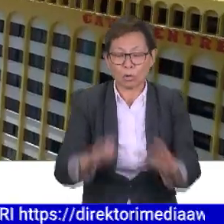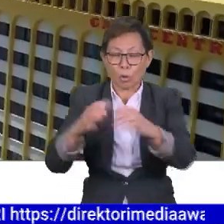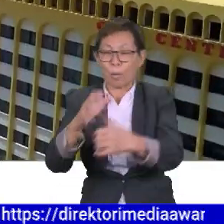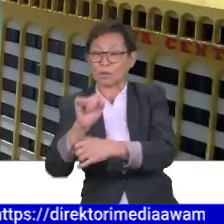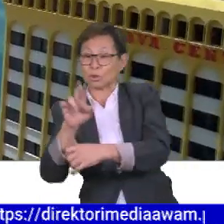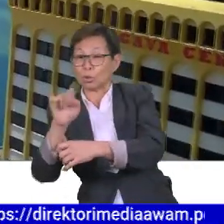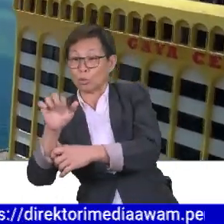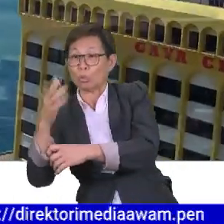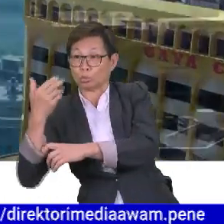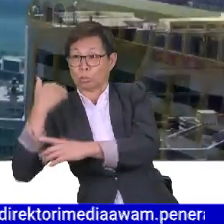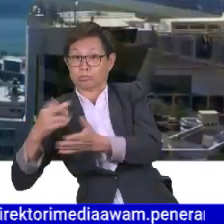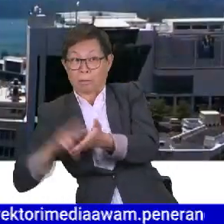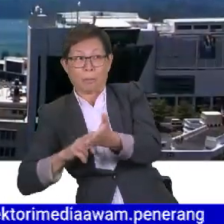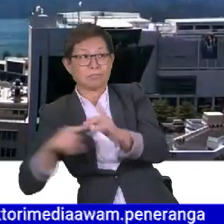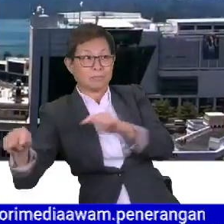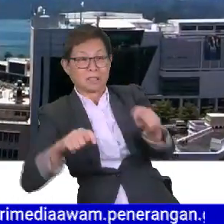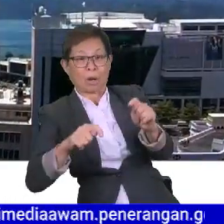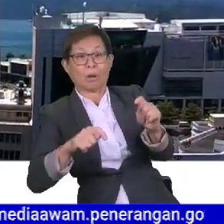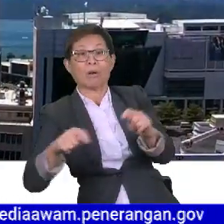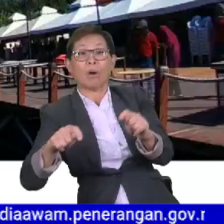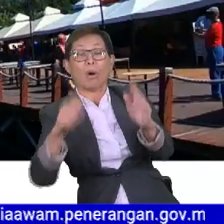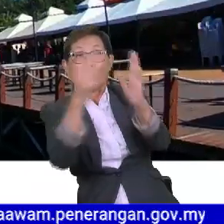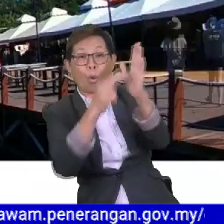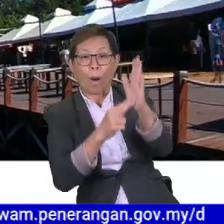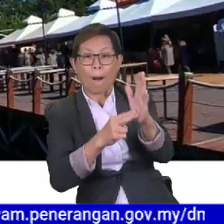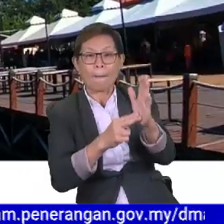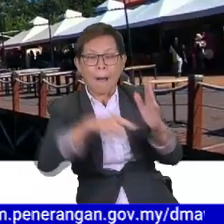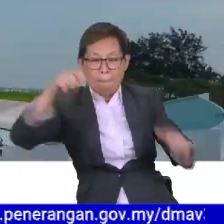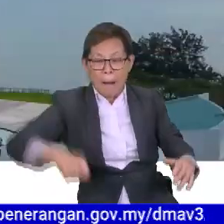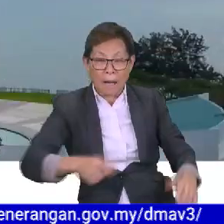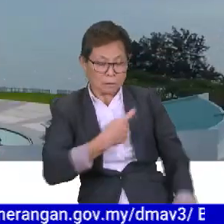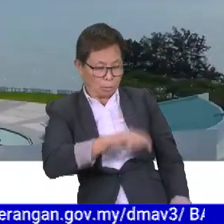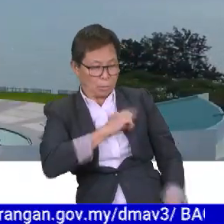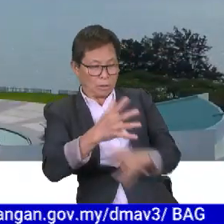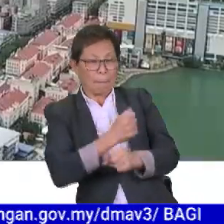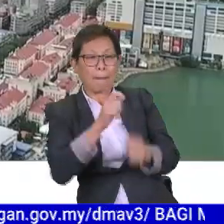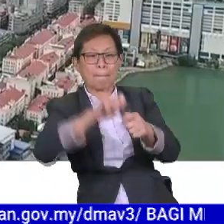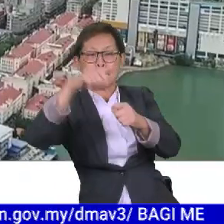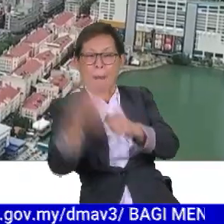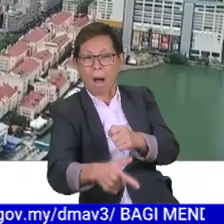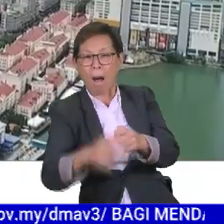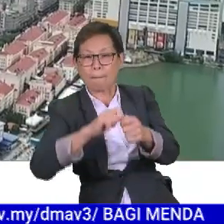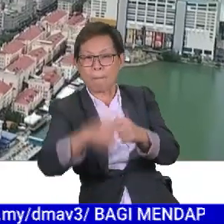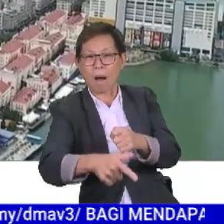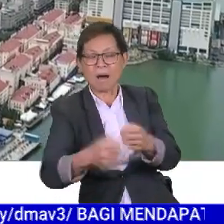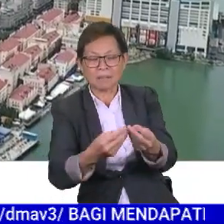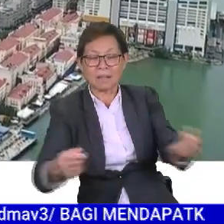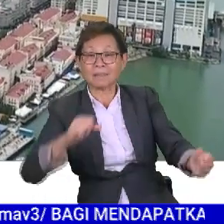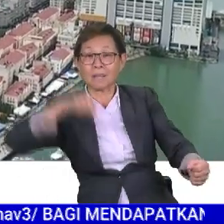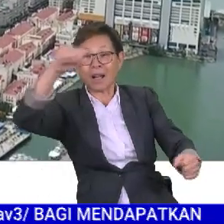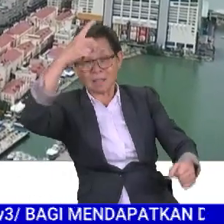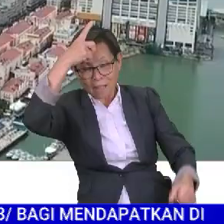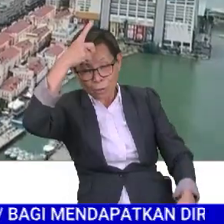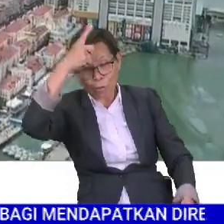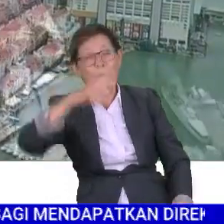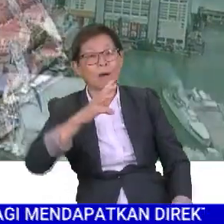Kumpulan Sulu sebelum ini dilaporkan membawa tindakan undang-undang ke Mahkamah Sepanyol untuk mendapatkan pampasan terhadap tanah di Sabah. Datuk Seri